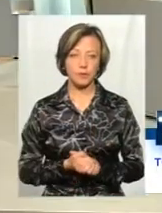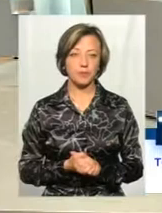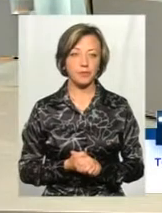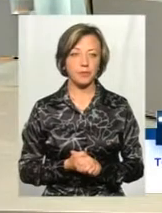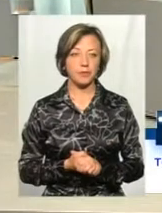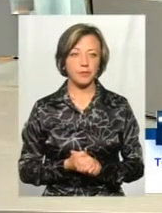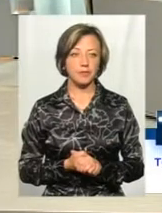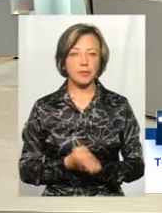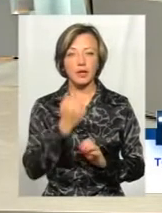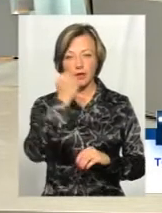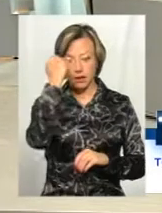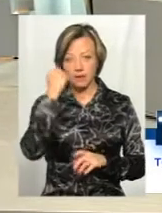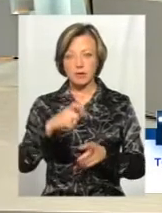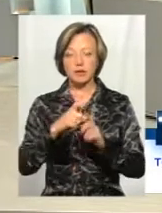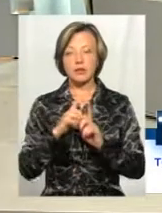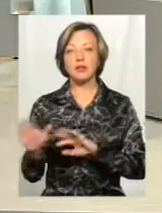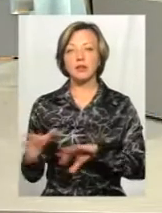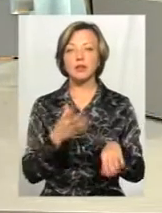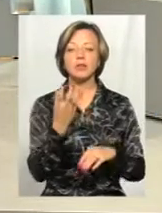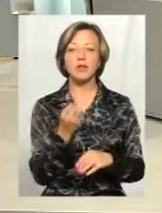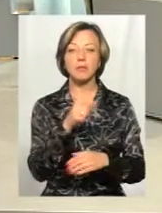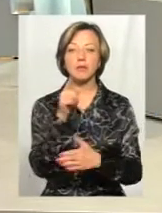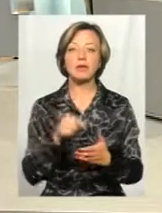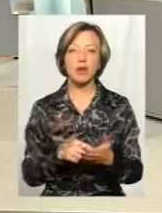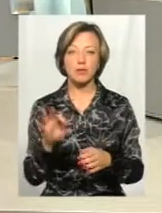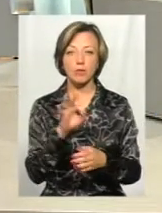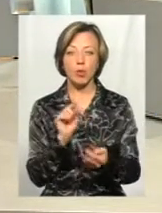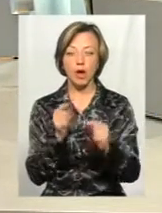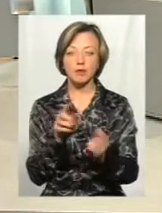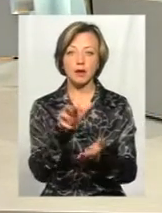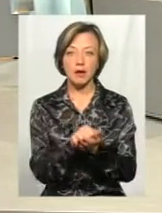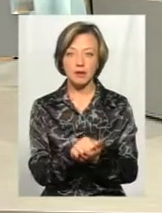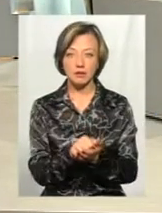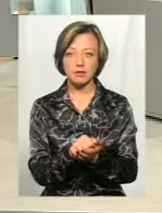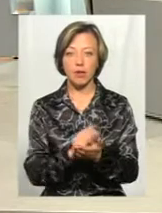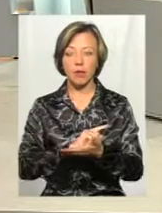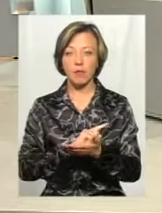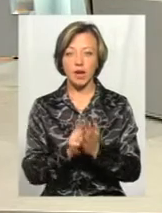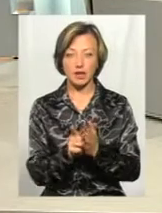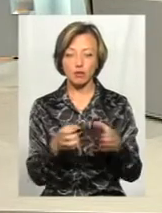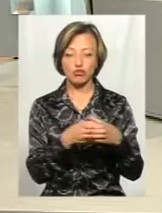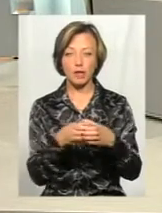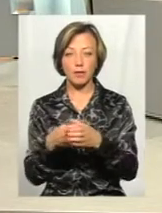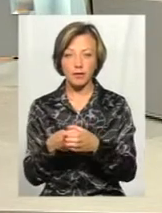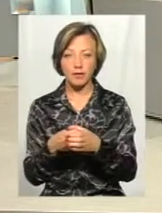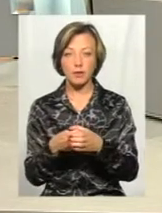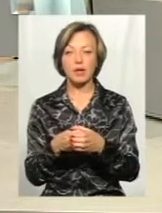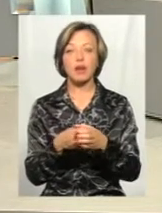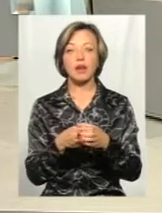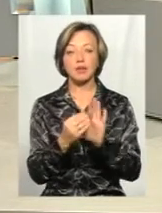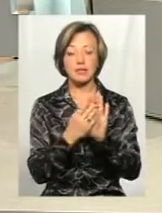Дякую. Ще таке питання з приводу все ж таки антирейдерських оперативних штабів. Зазначено,